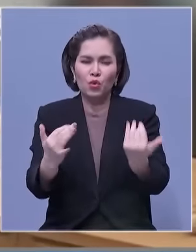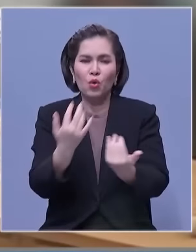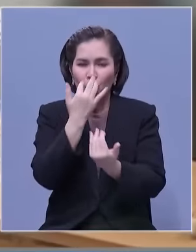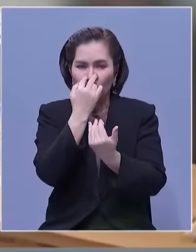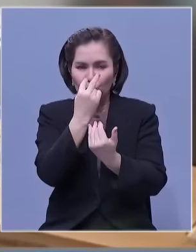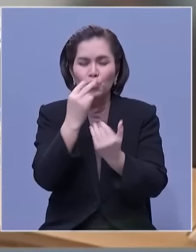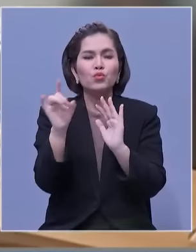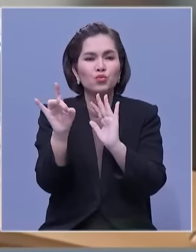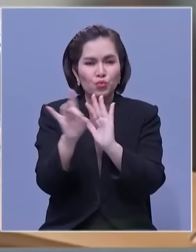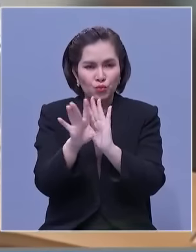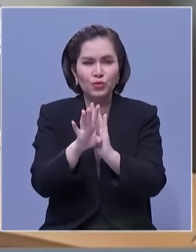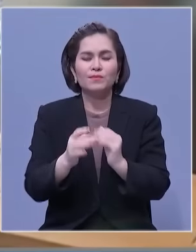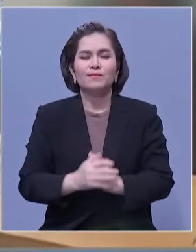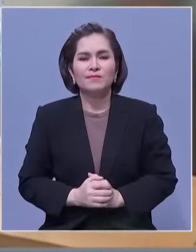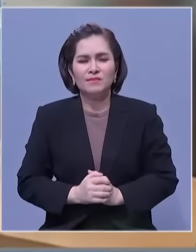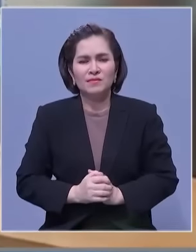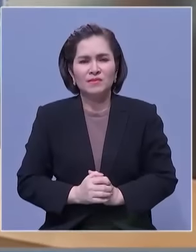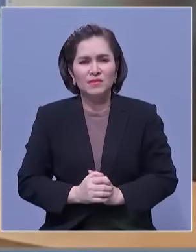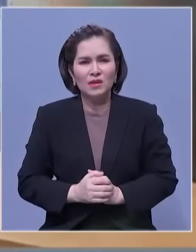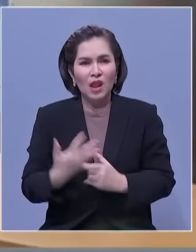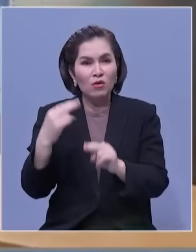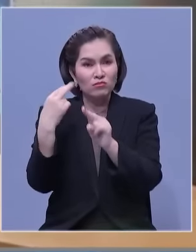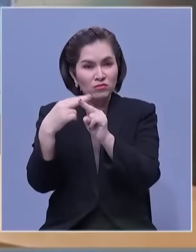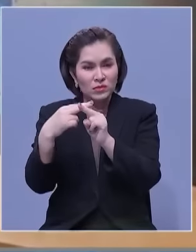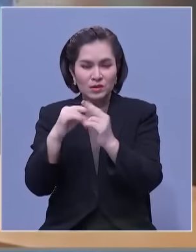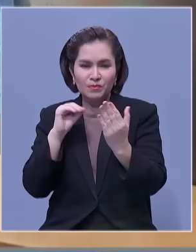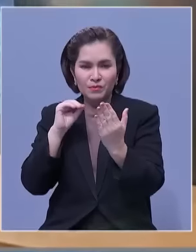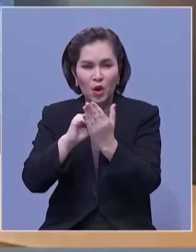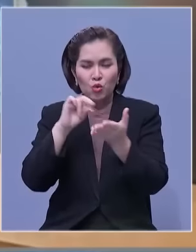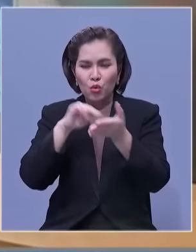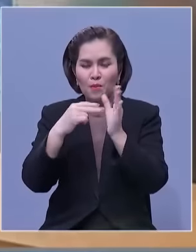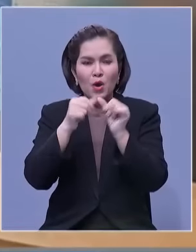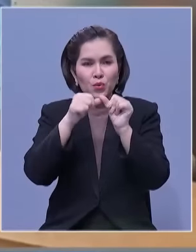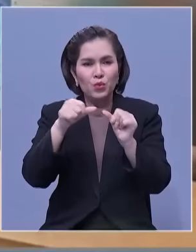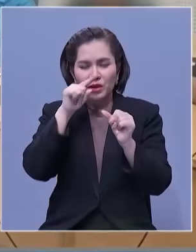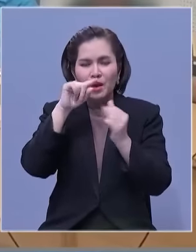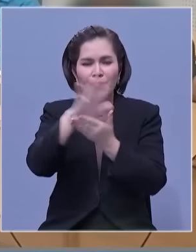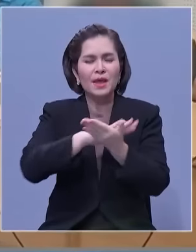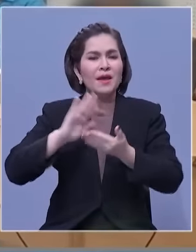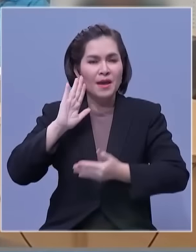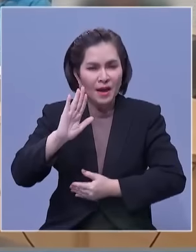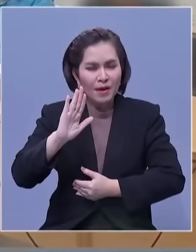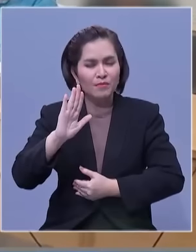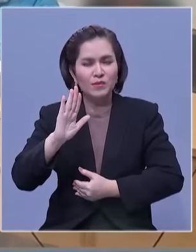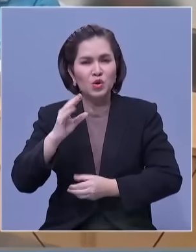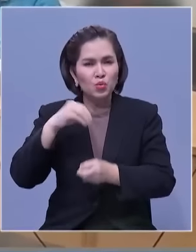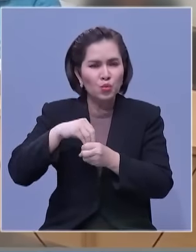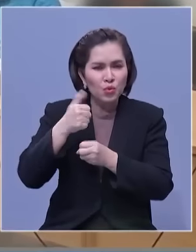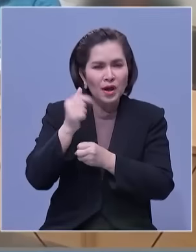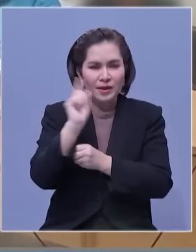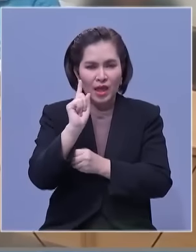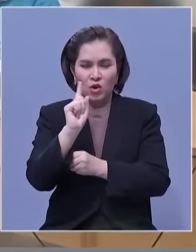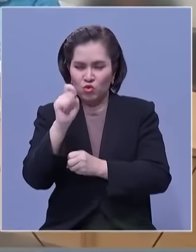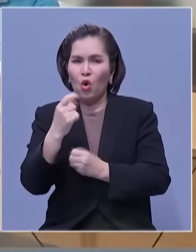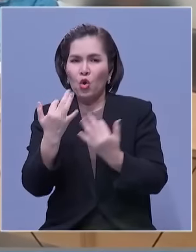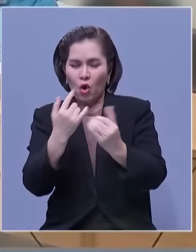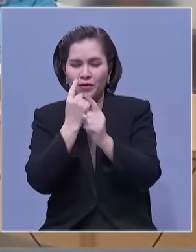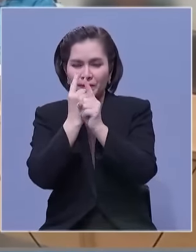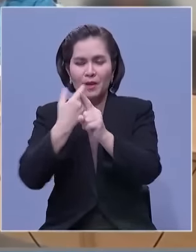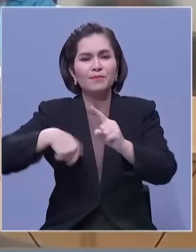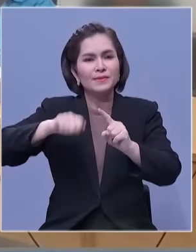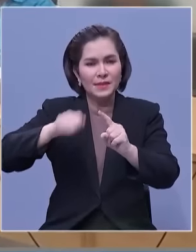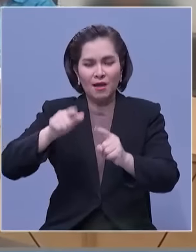อยากรู้ก็คือว่าแล้วอย่างเงี้ยเขาโดนแบล็คลิสต์เลยหรือเปล่าต้องให้คดีความสิ้นสุดก่อนถ้าศาลตัดสินว่ามีความผิดนะคะเจอบทลงโ